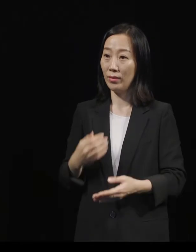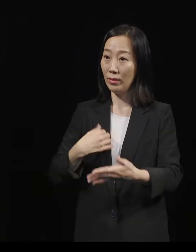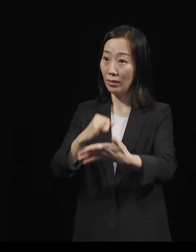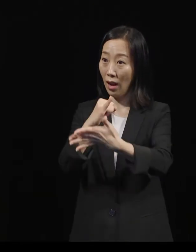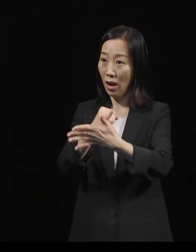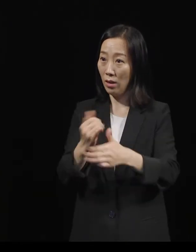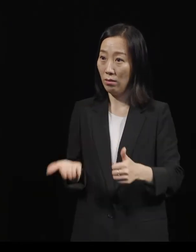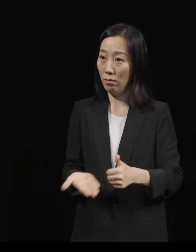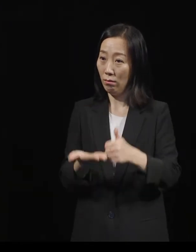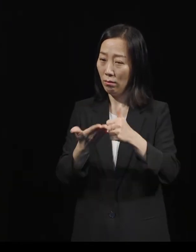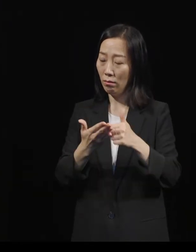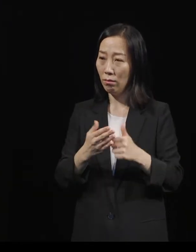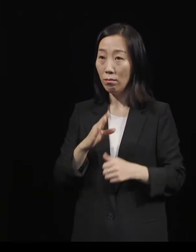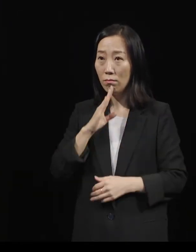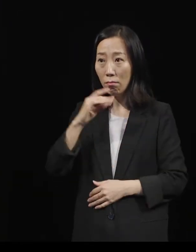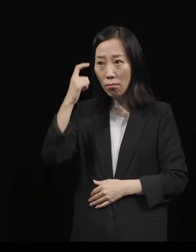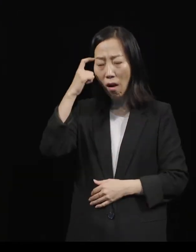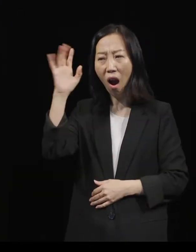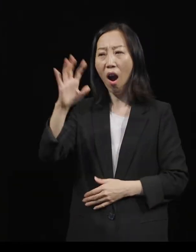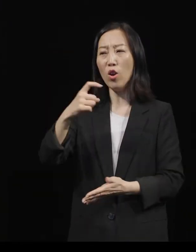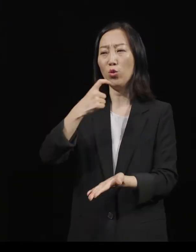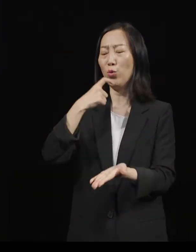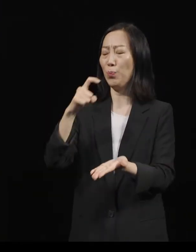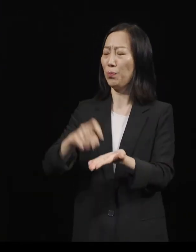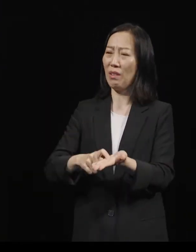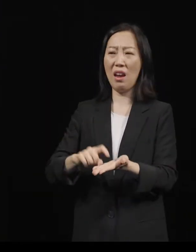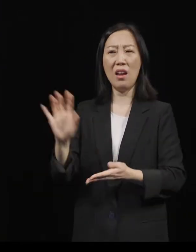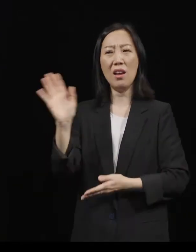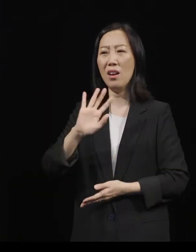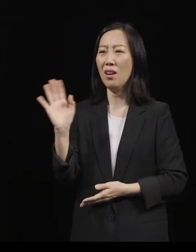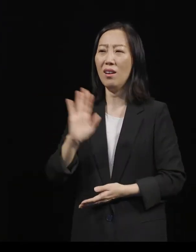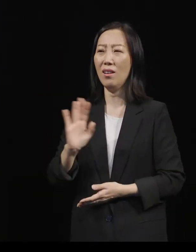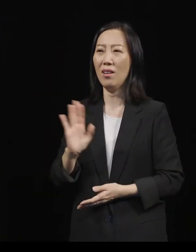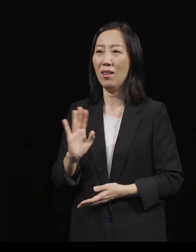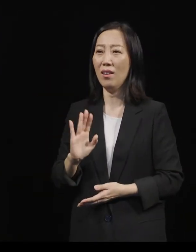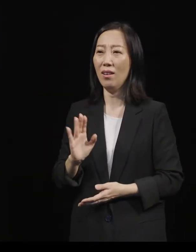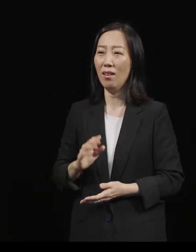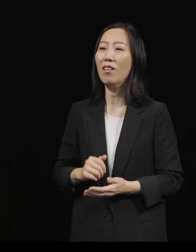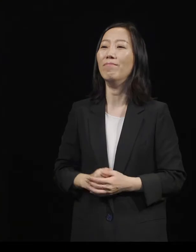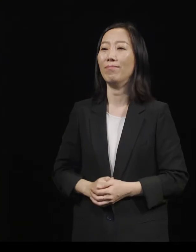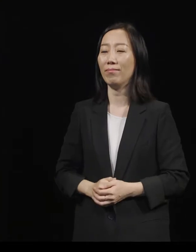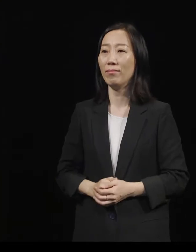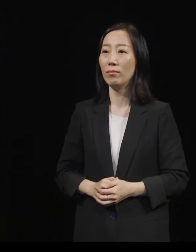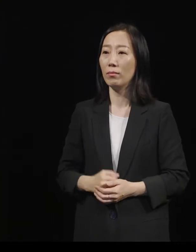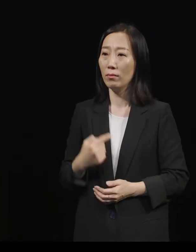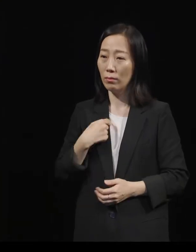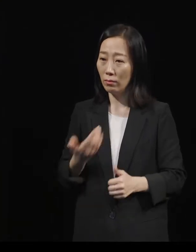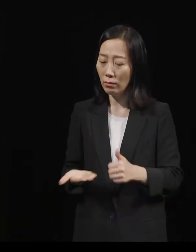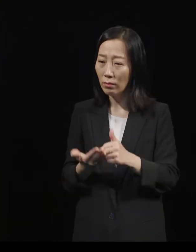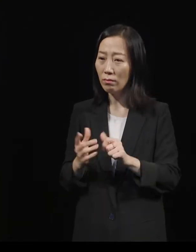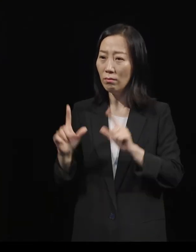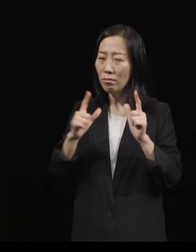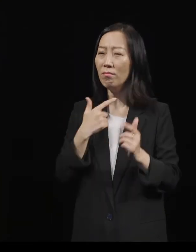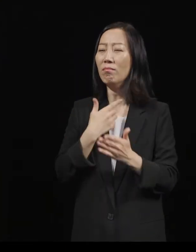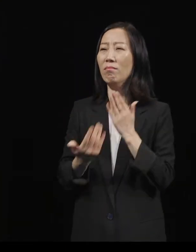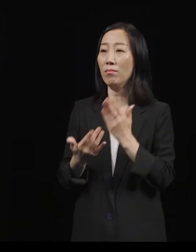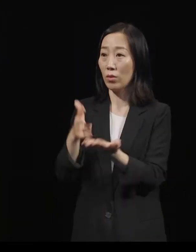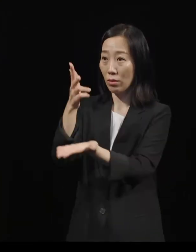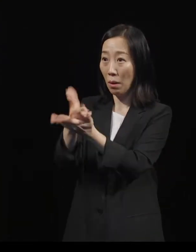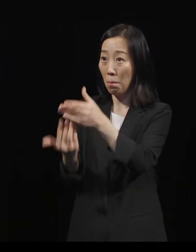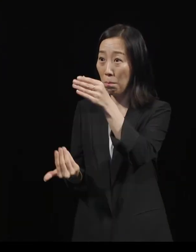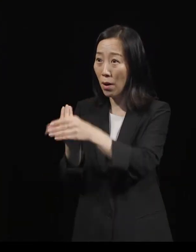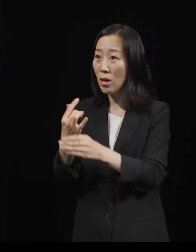장애 아이를 키운다는 것 참 쉽지는 않은 것 같습니다. 제가 겪었던 일은